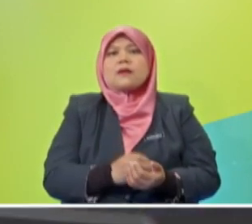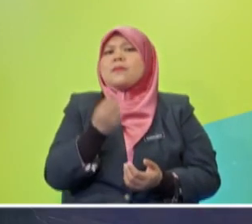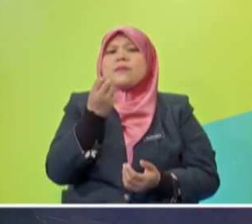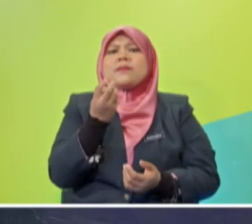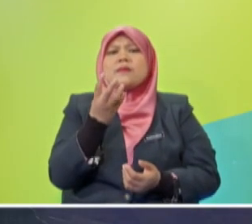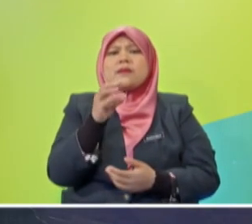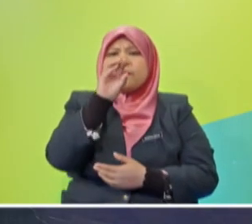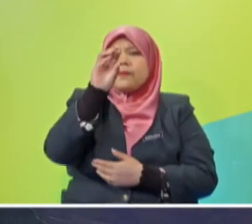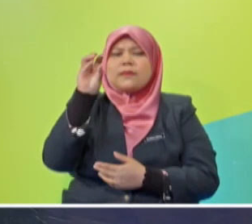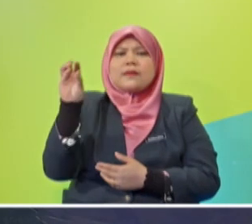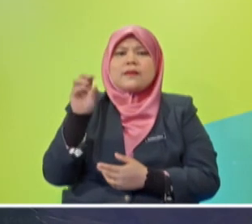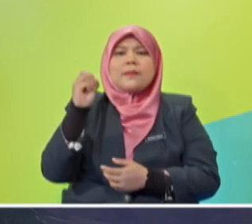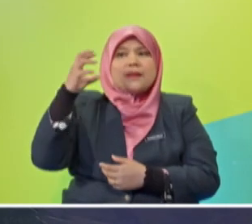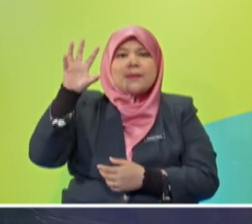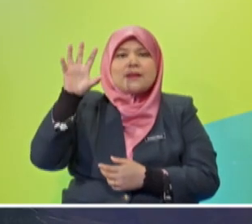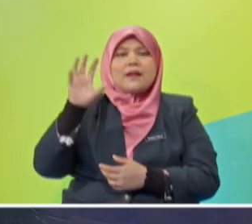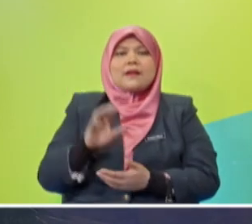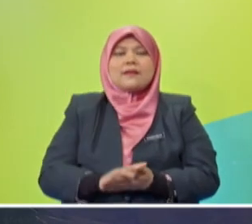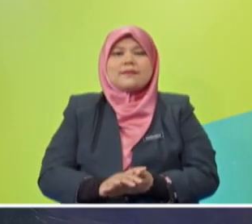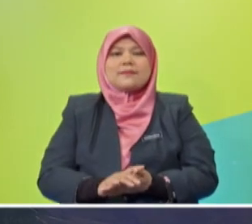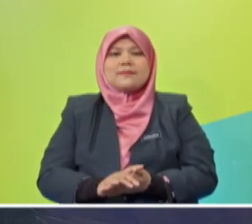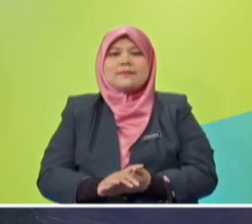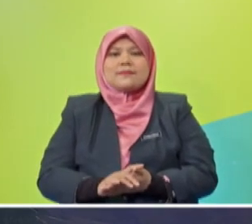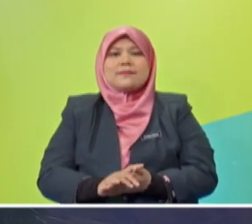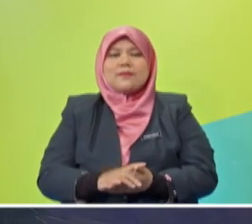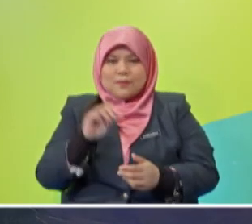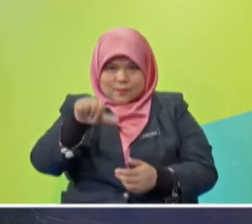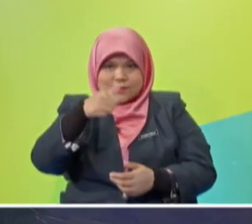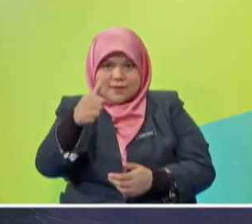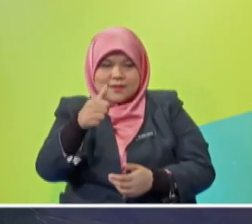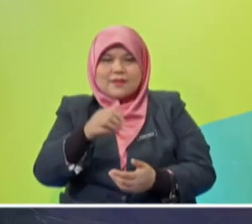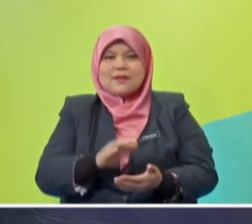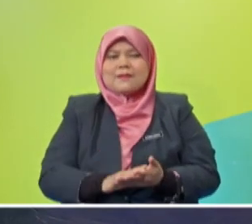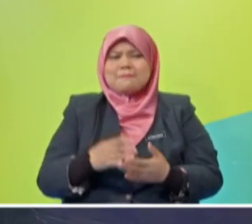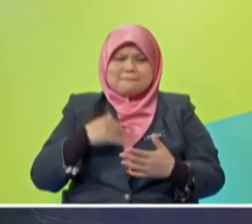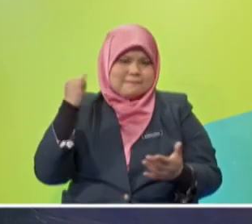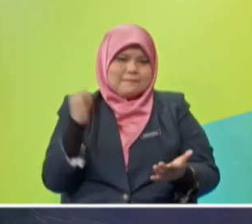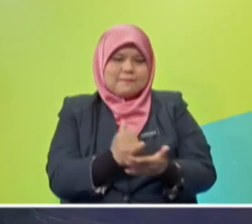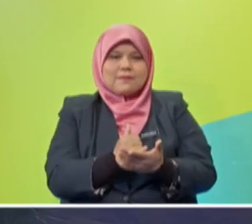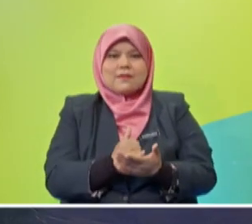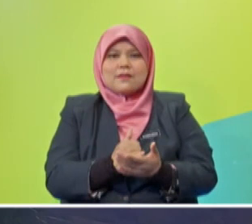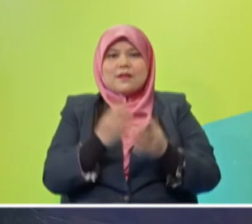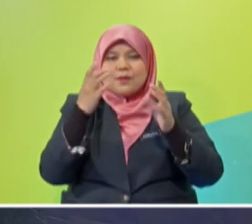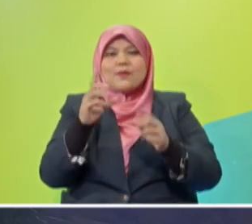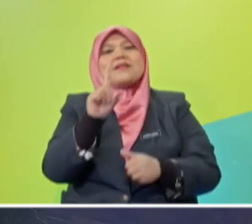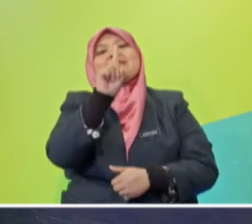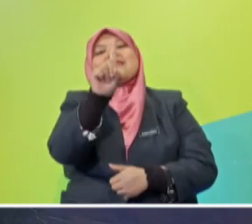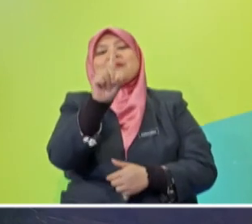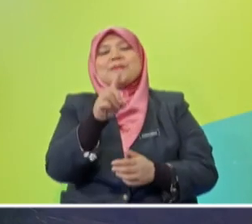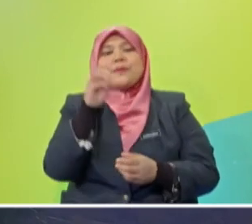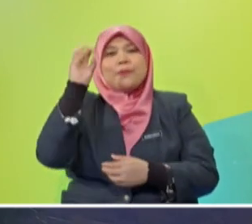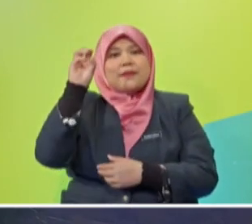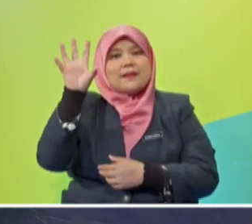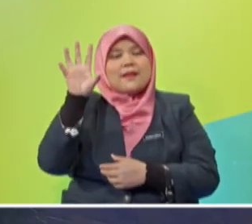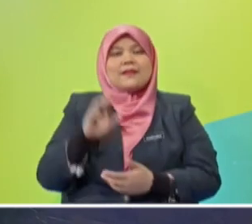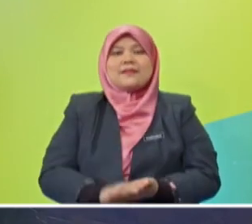kepada Khalish? Okey, untuk Khalish, sebab Khalish berjaya menjawab dengan penuh keyakinan, cikgu bagi satu bintang. Satu bintang dulu.